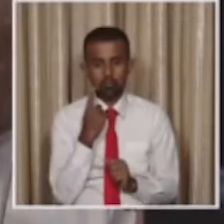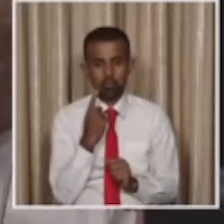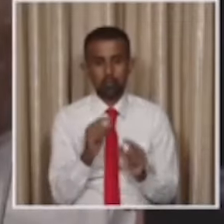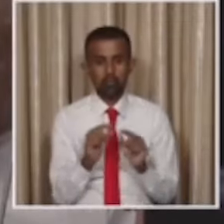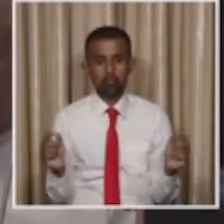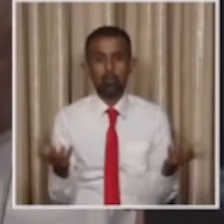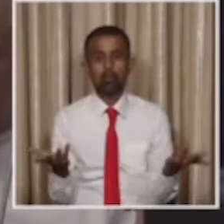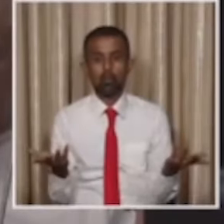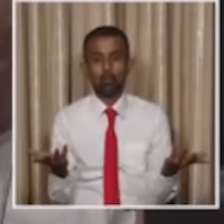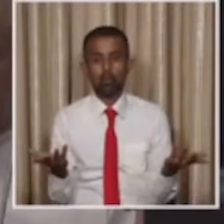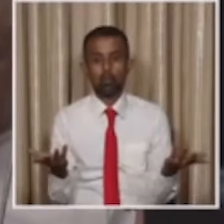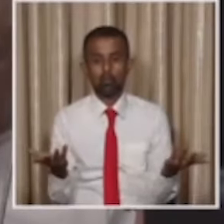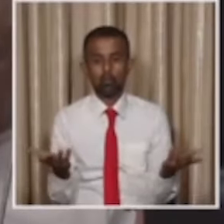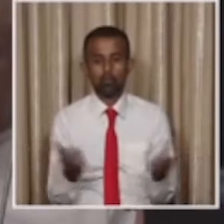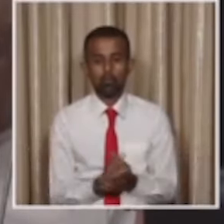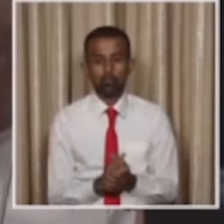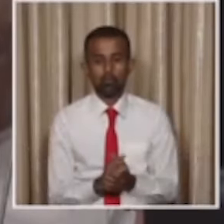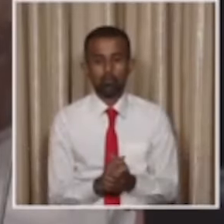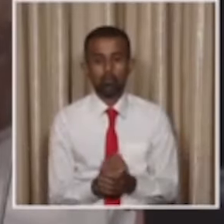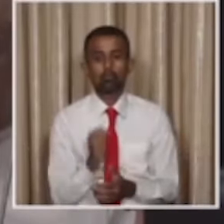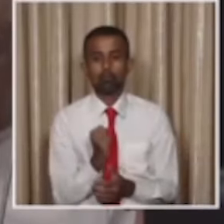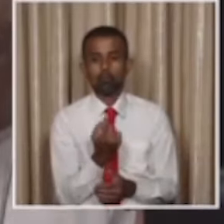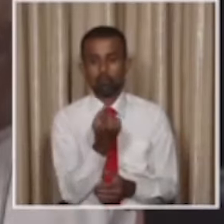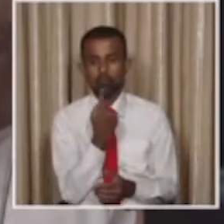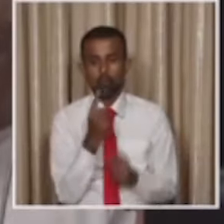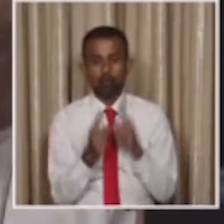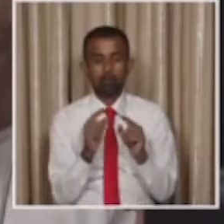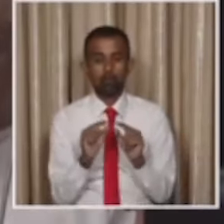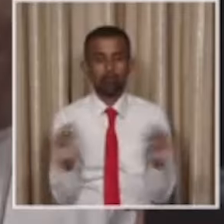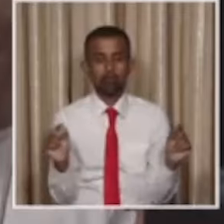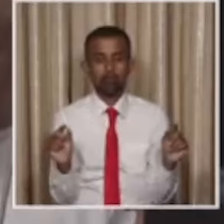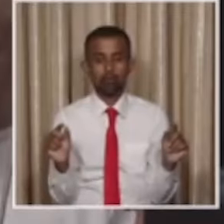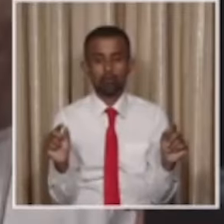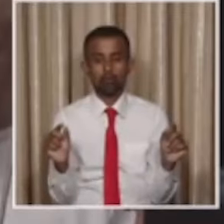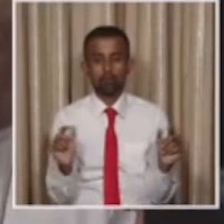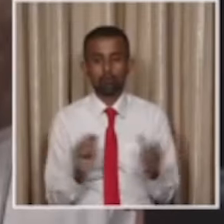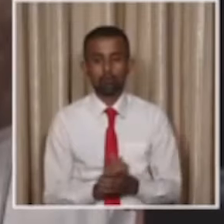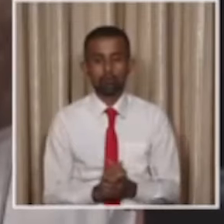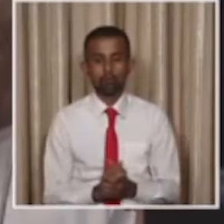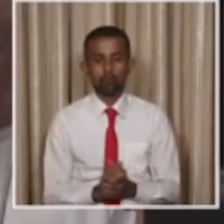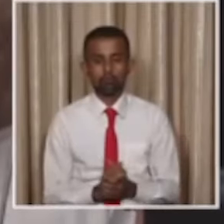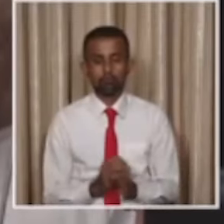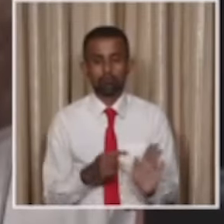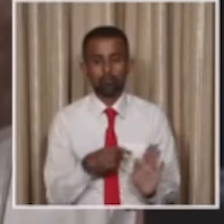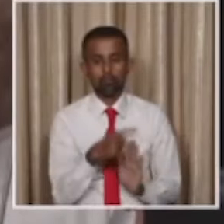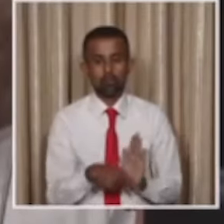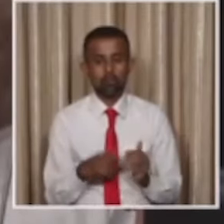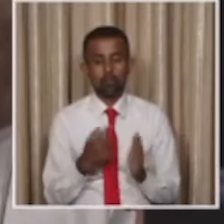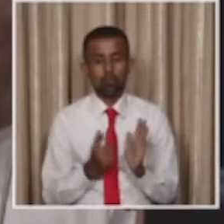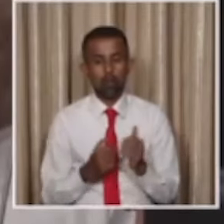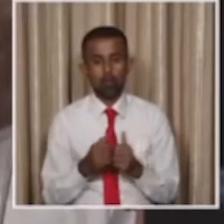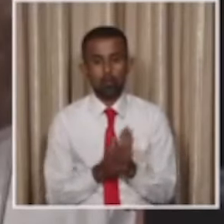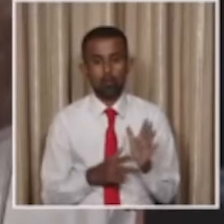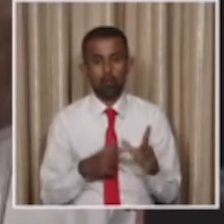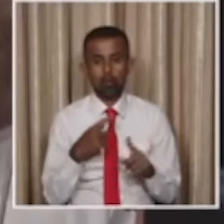වගන්තිය? What is the section you are talking? It's in every law in this country. හැම නීතියෙම තියෙන